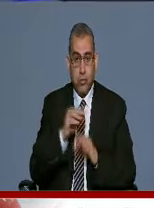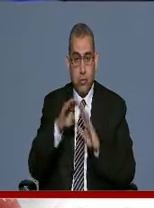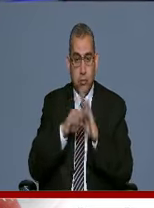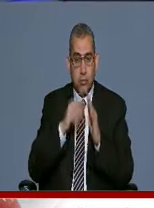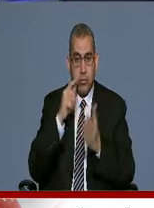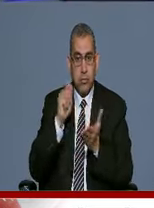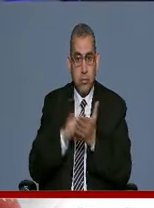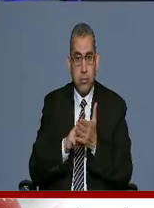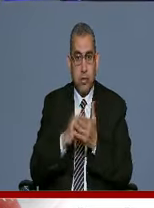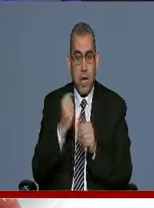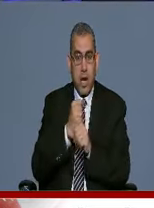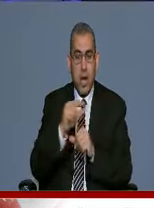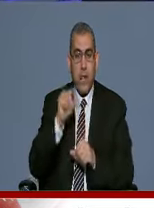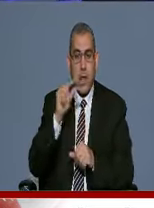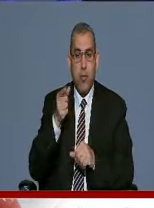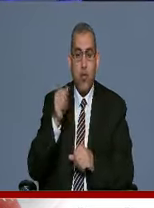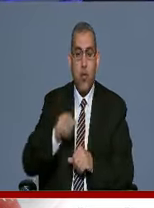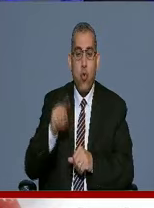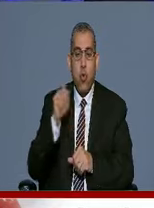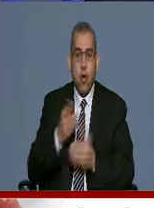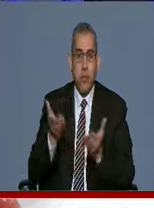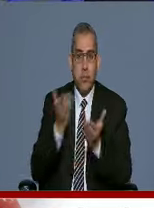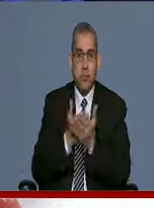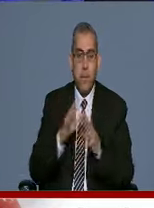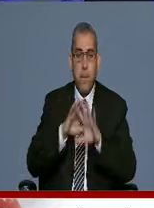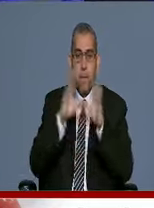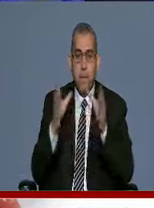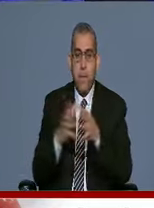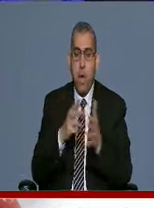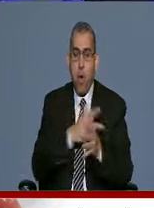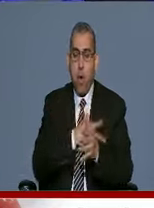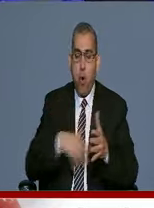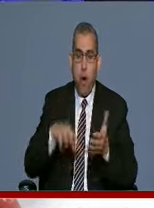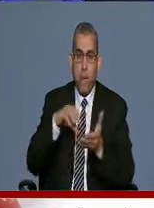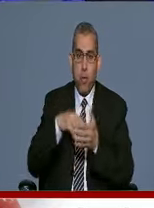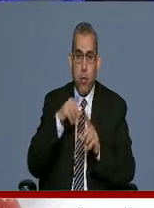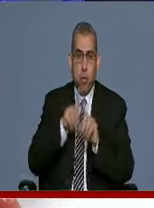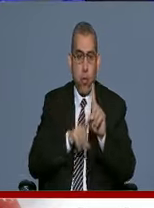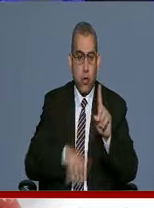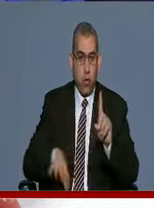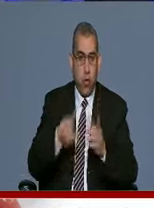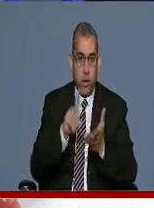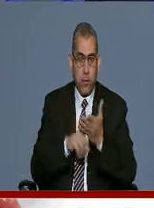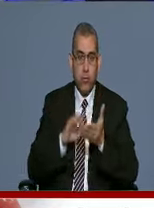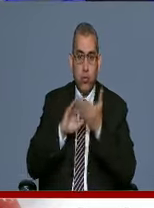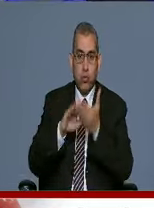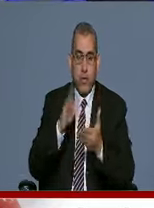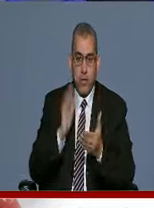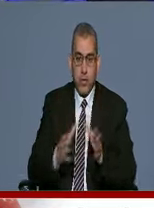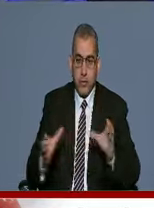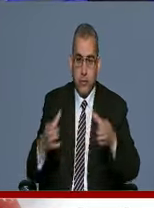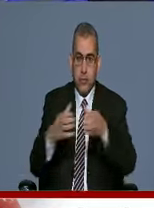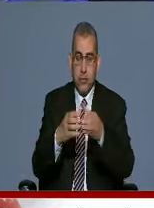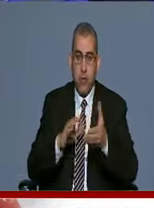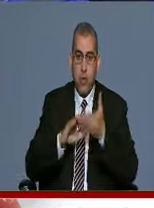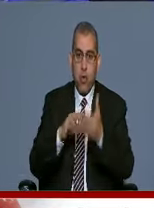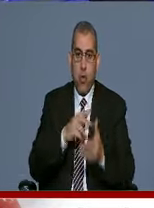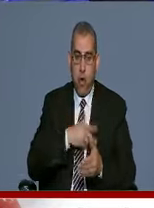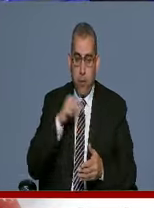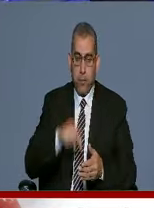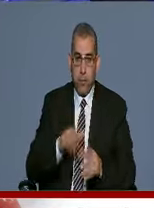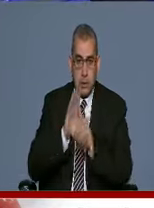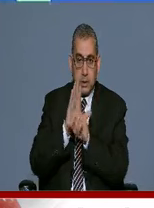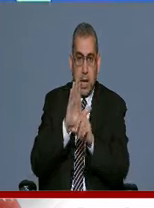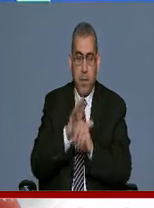وتطبيق النموذج ده من المنصات مع كل الجهات الحكوميه والوزارات نقدر نساعدهم في حوكمه بياناتهم يا فندم ودعمهم